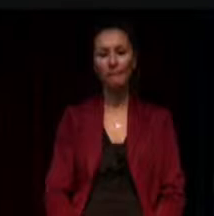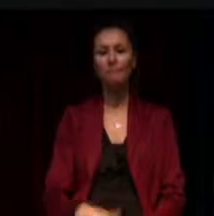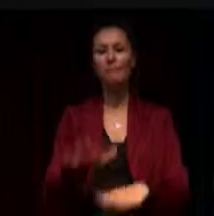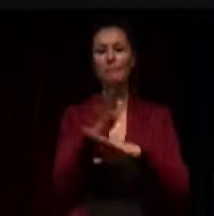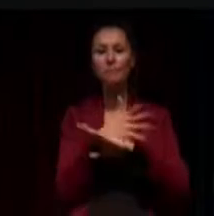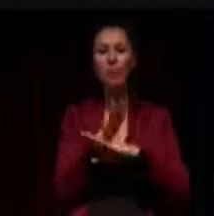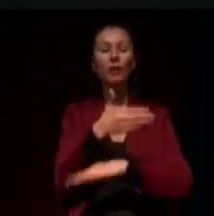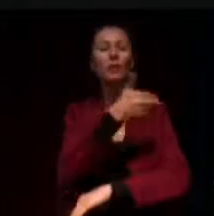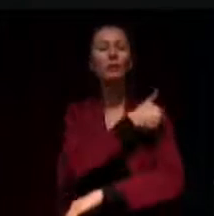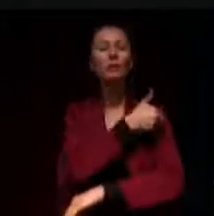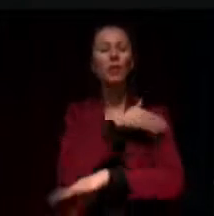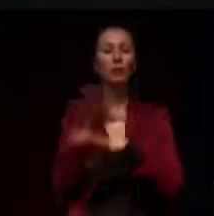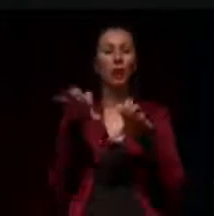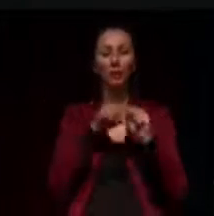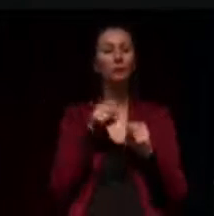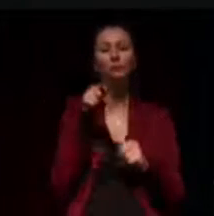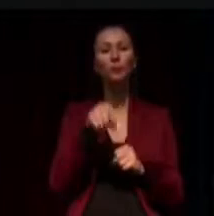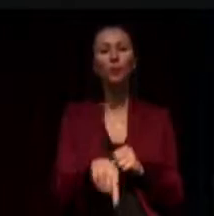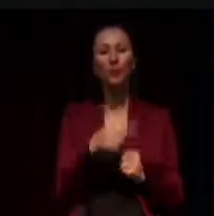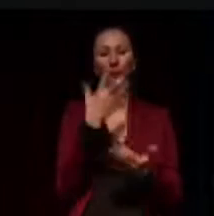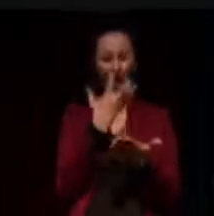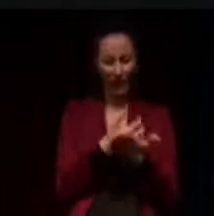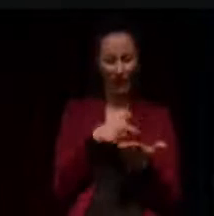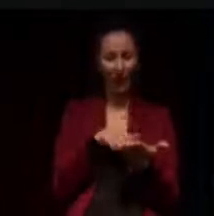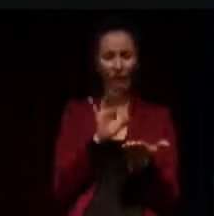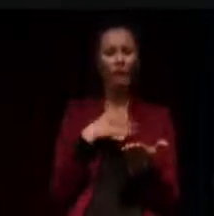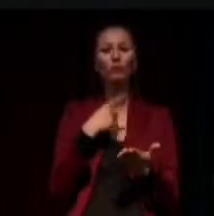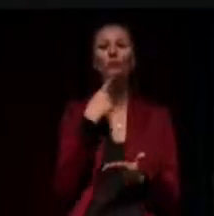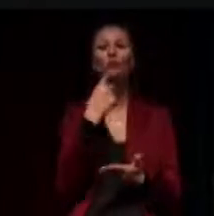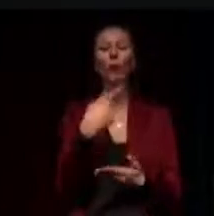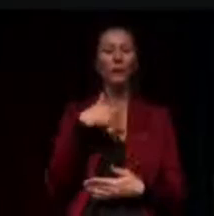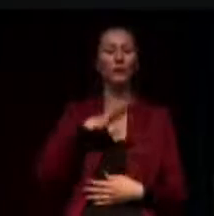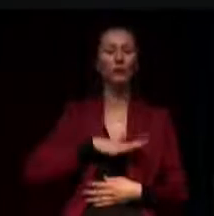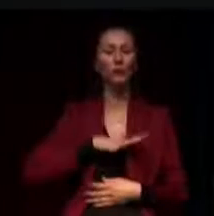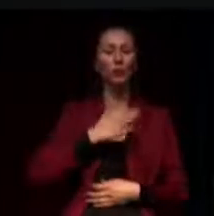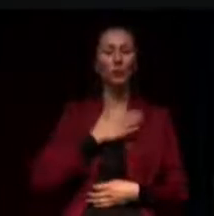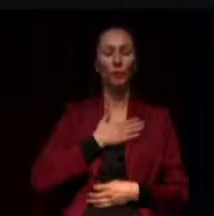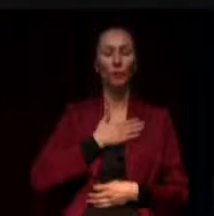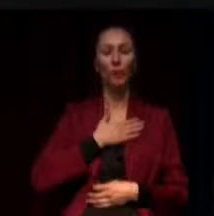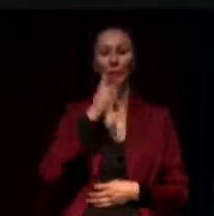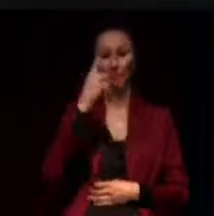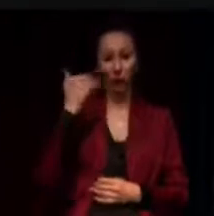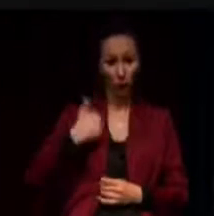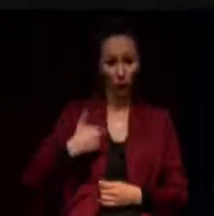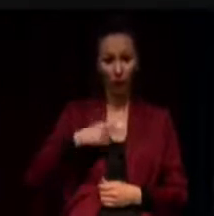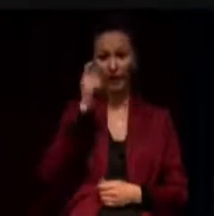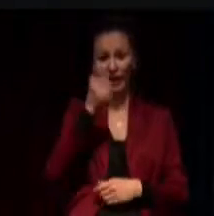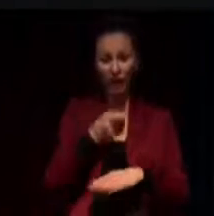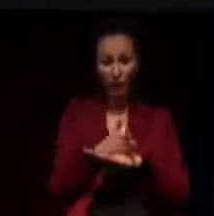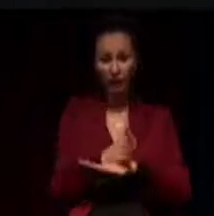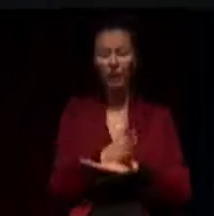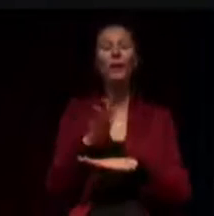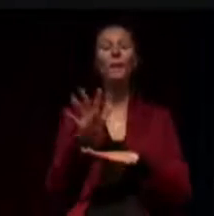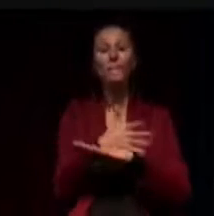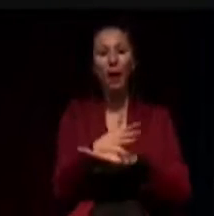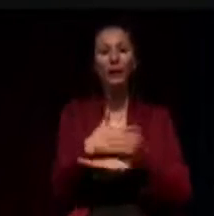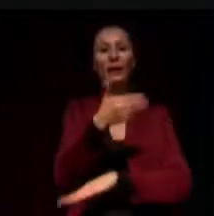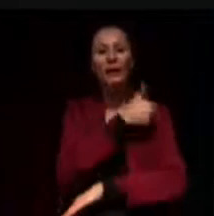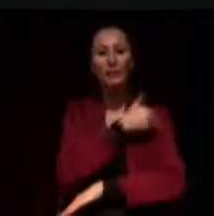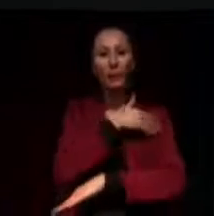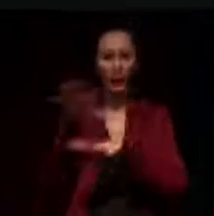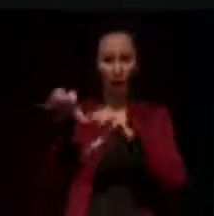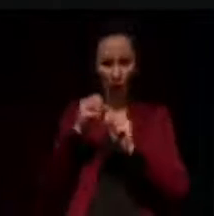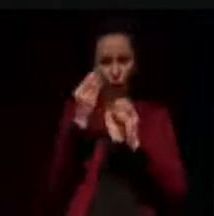Mal ve hizmet alımları. Şimdi bu veriyi vermeden önce şunu da söylemek istiyorum. Eğer bir kurumda gerçekten mal ve hizmet alımları çok